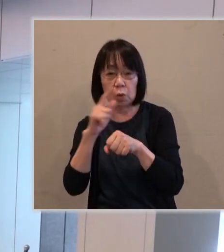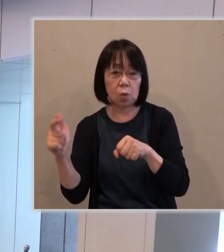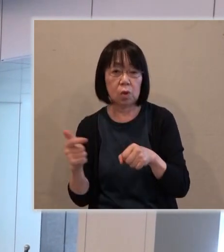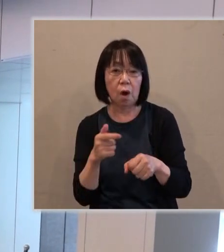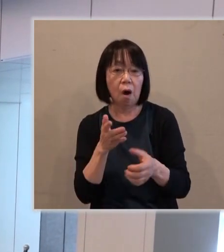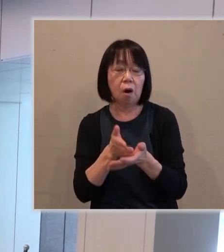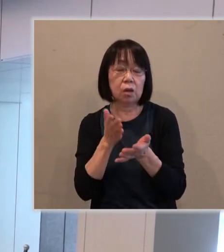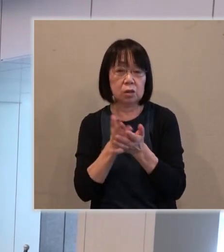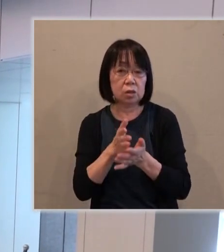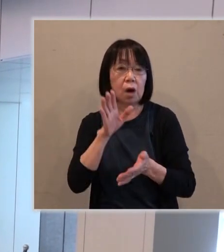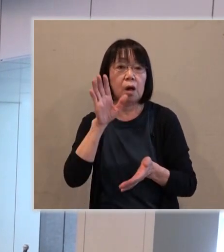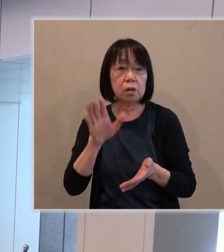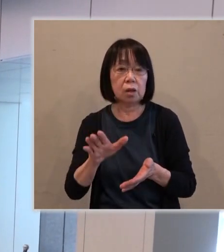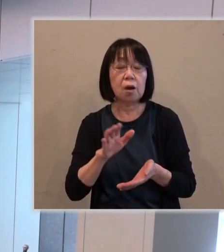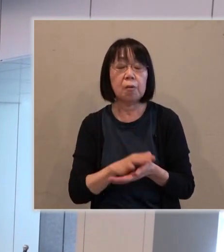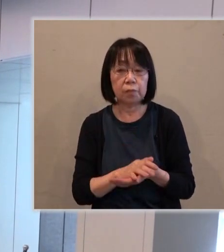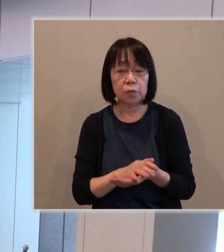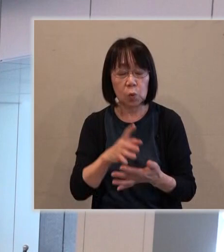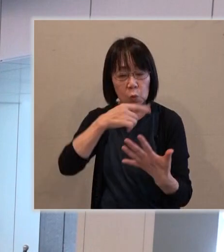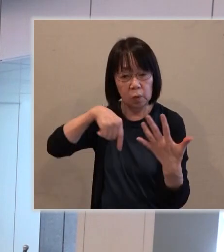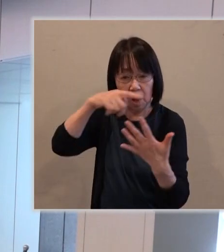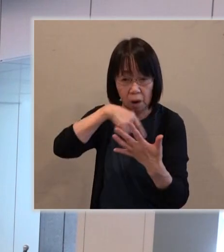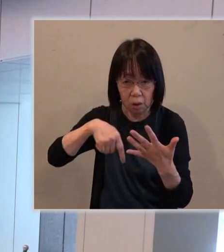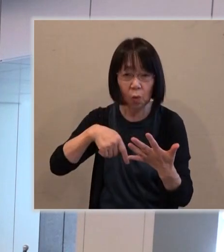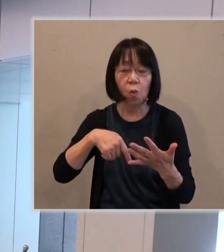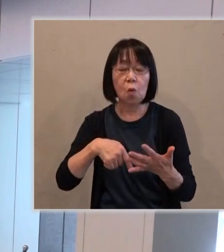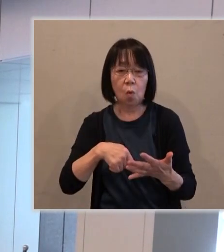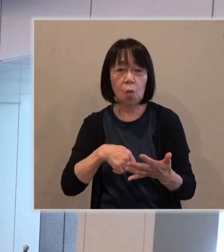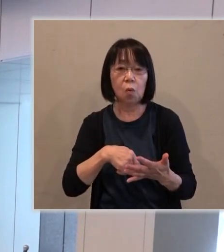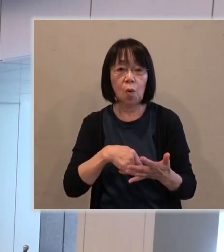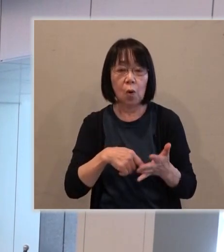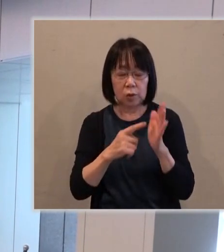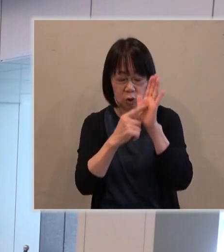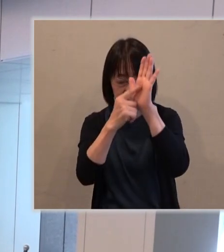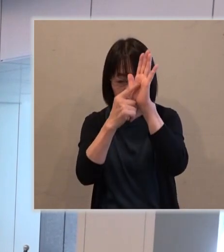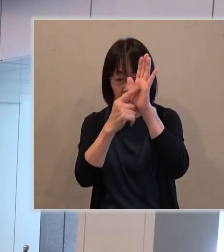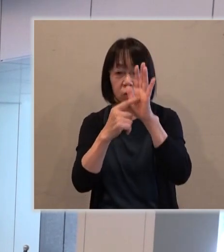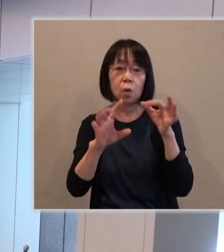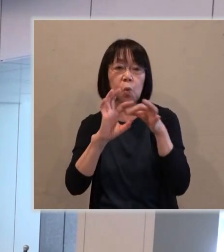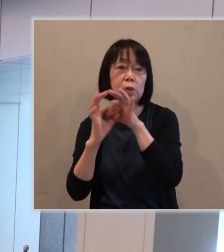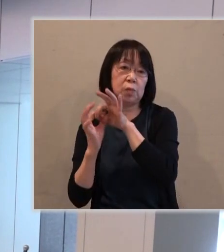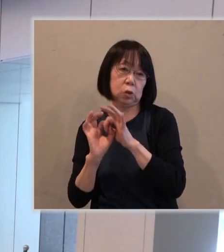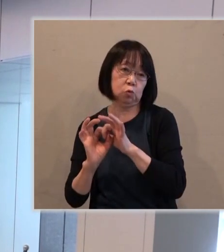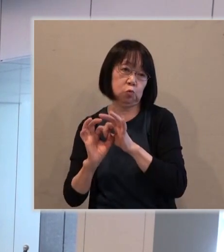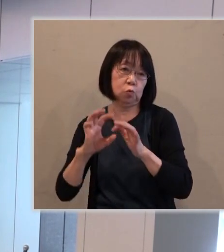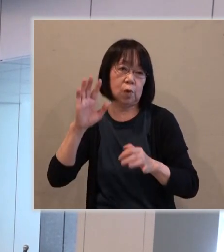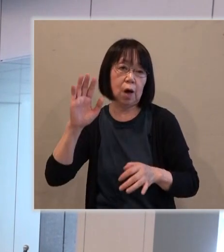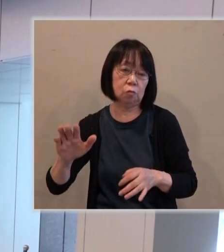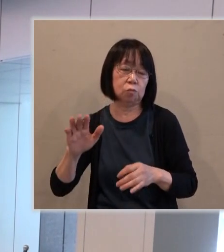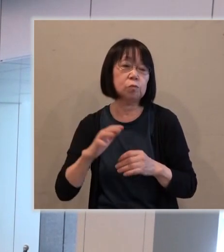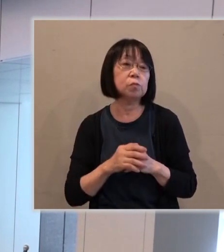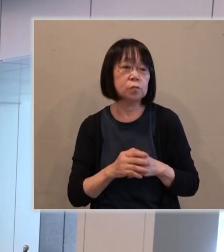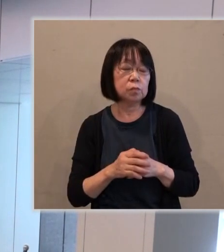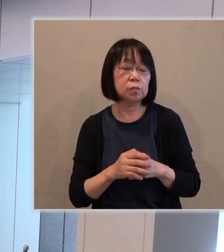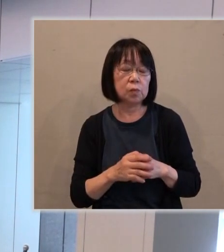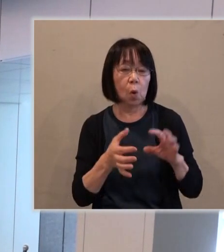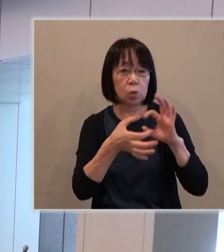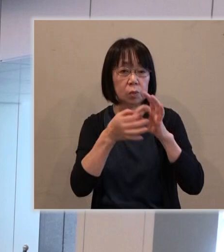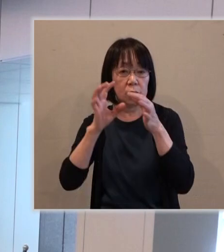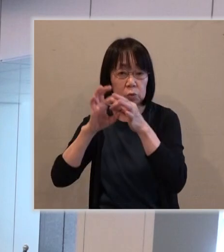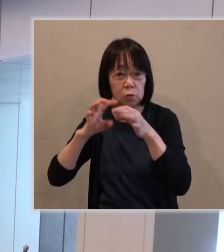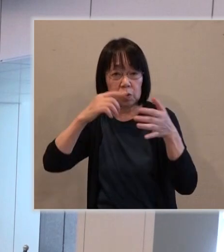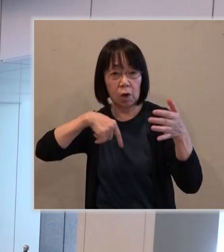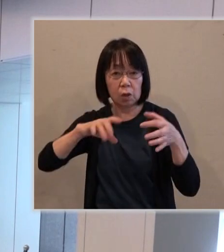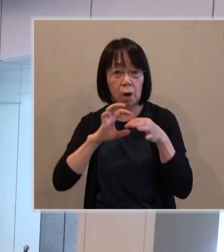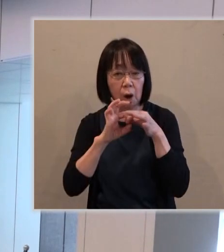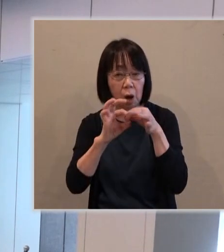個の、シンボルみたいなところにオリンピックがあるっていう風な話になってたと思うんですけれども、そのオリンピックっていう、ものに関わっていくっていう風なところも、